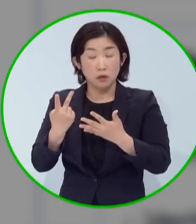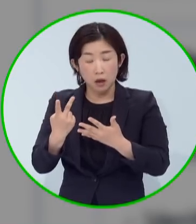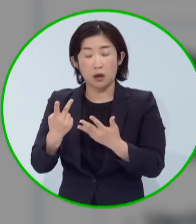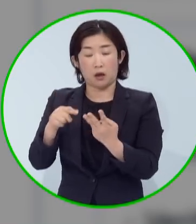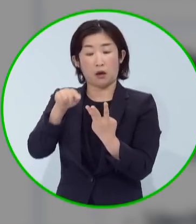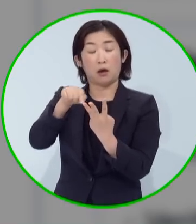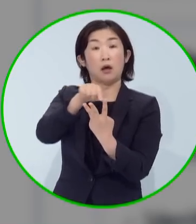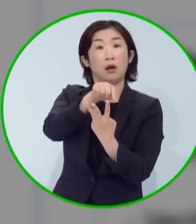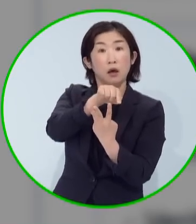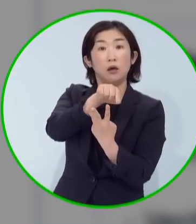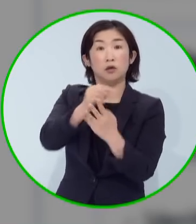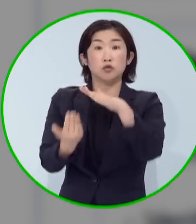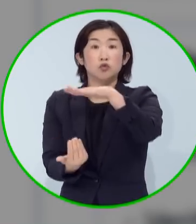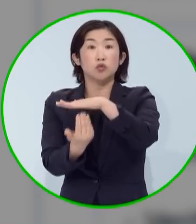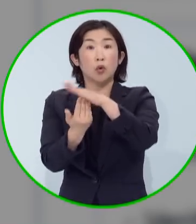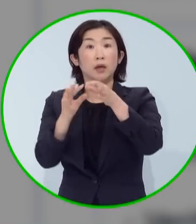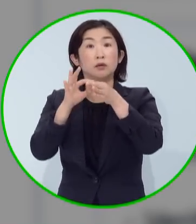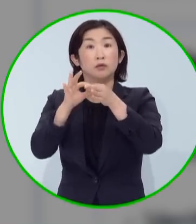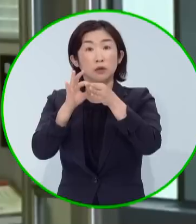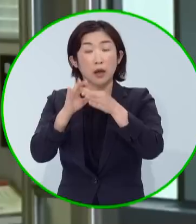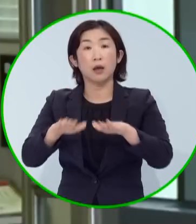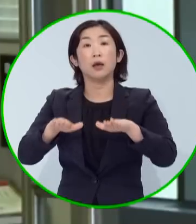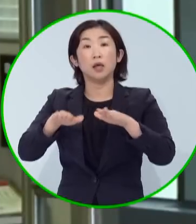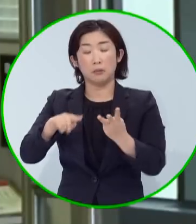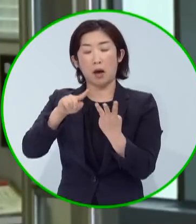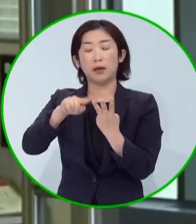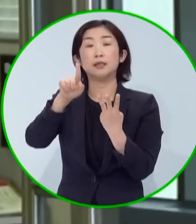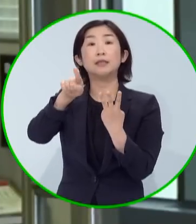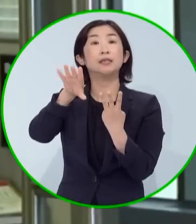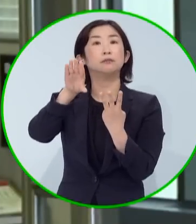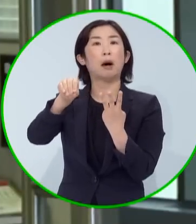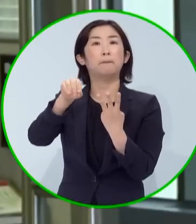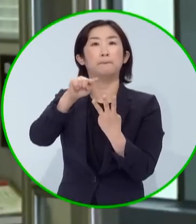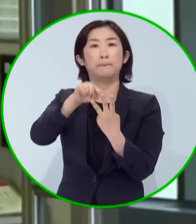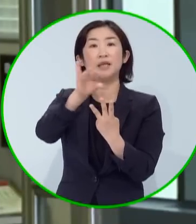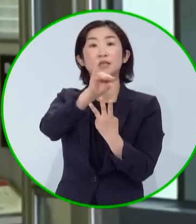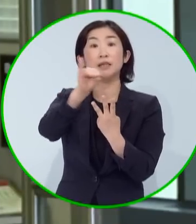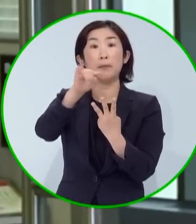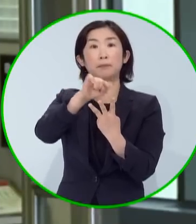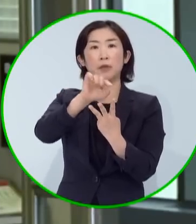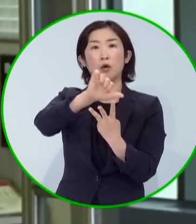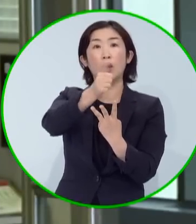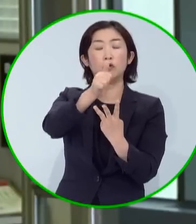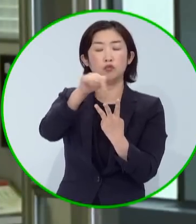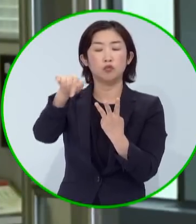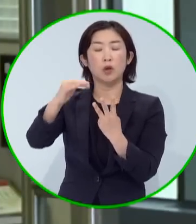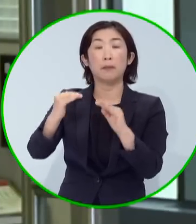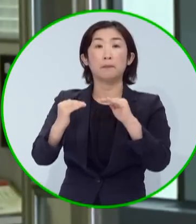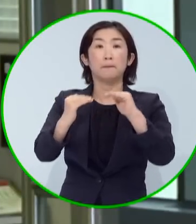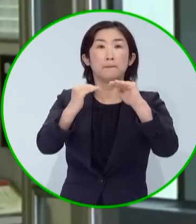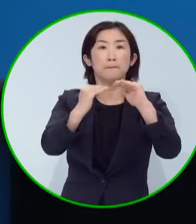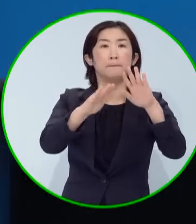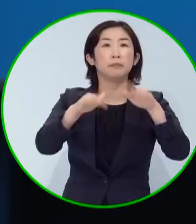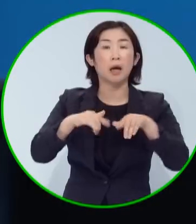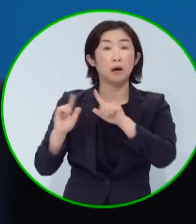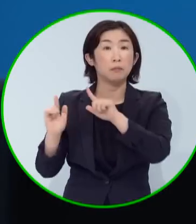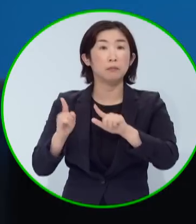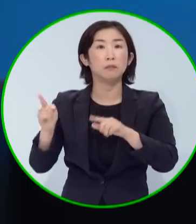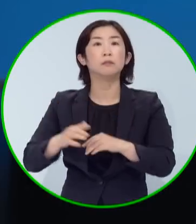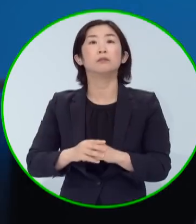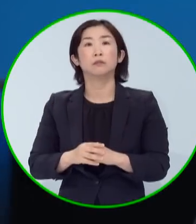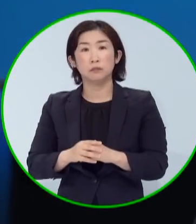各アカウントの閲覧上限について現在は1万件1000件500件にそれぞれ引き上げたとしてい